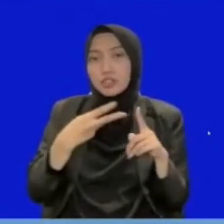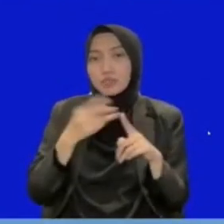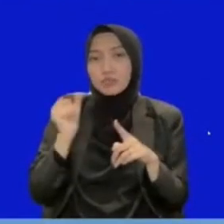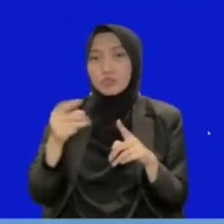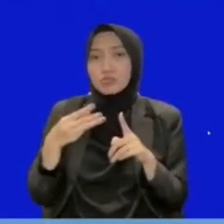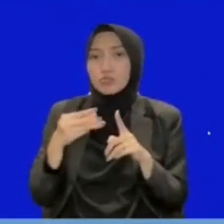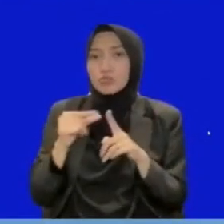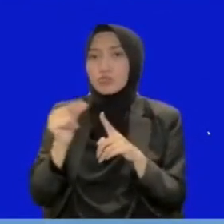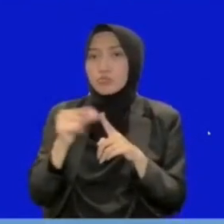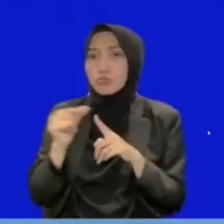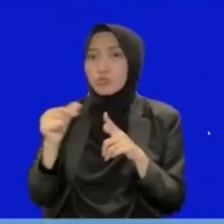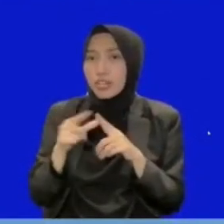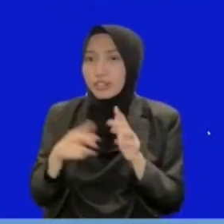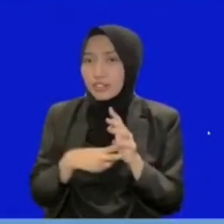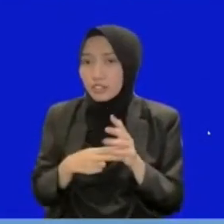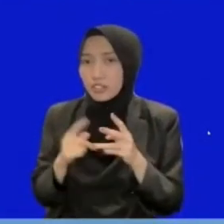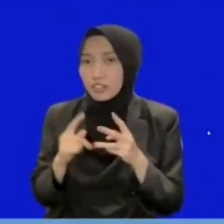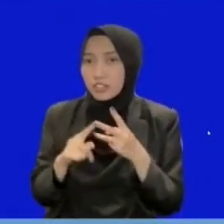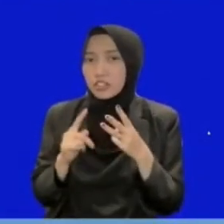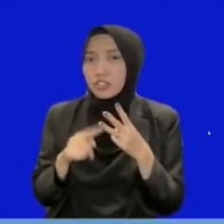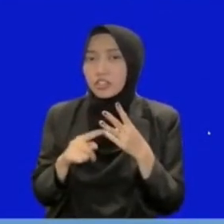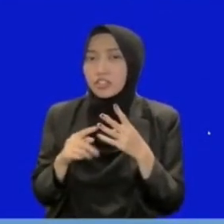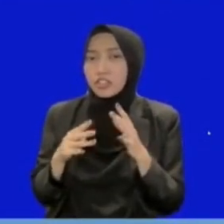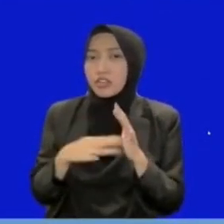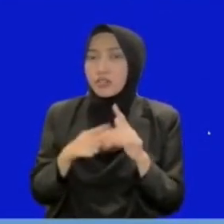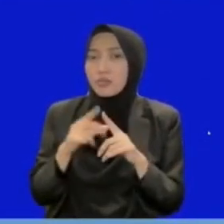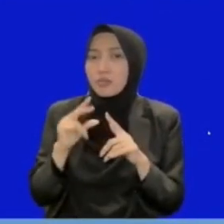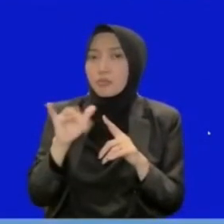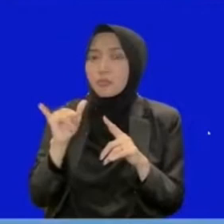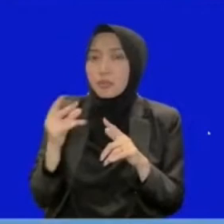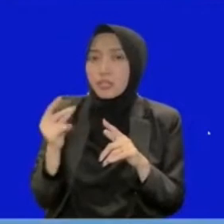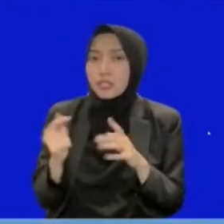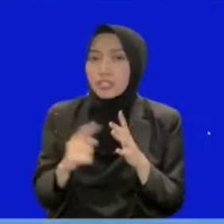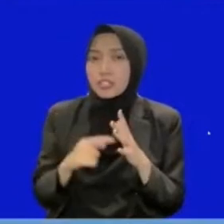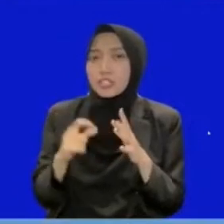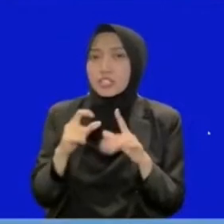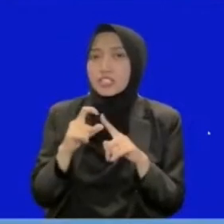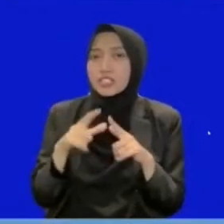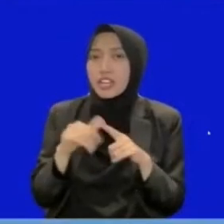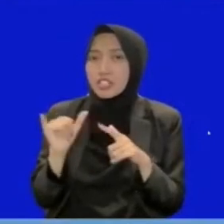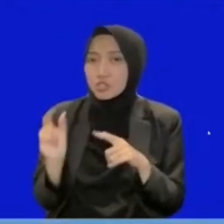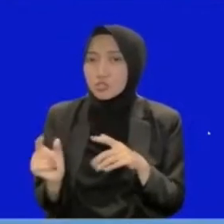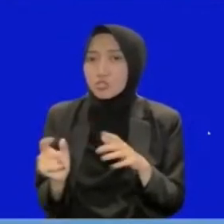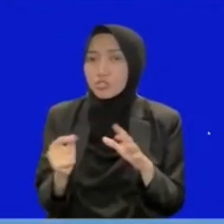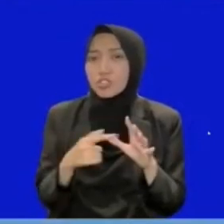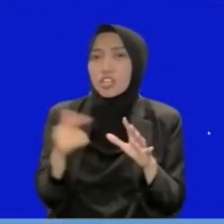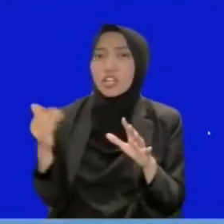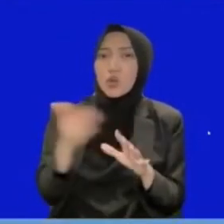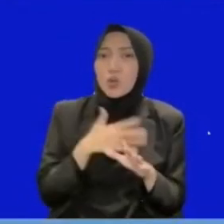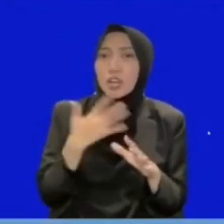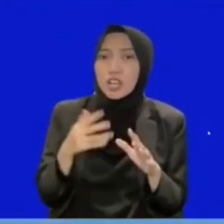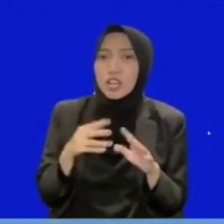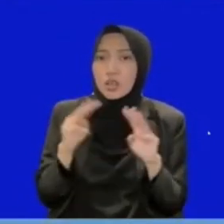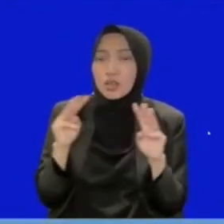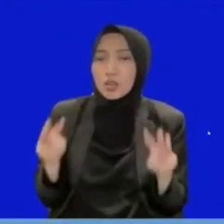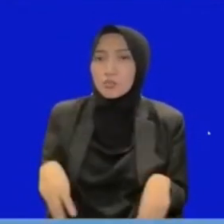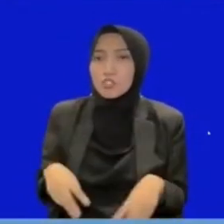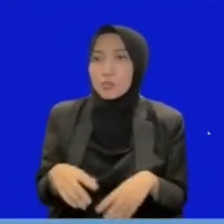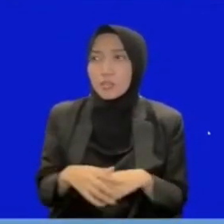Bukuran, kemudian Museum Manyarejo, dan Museum Dayu. Dan yang ada sejak awal itu adalah Museum